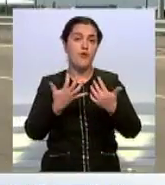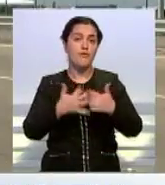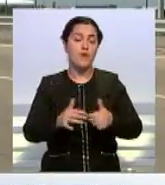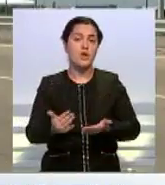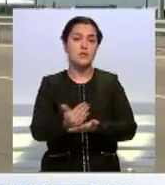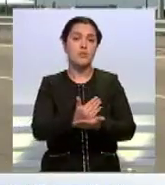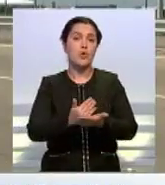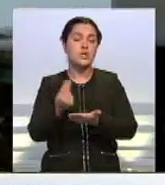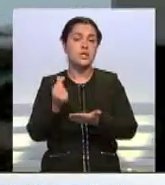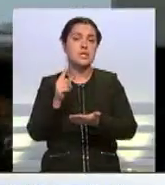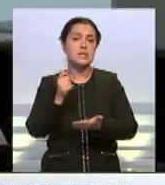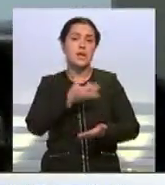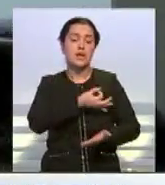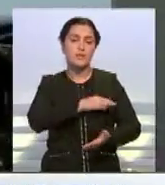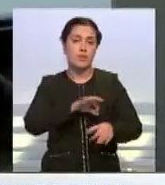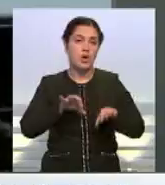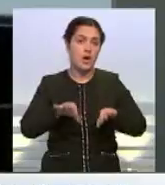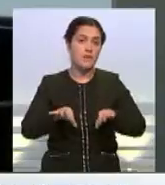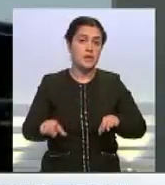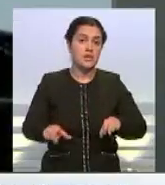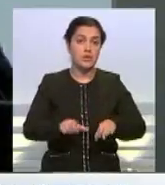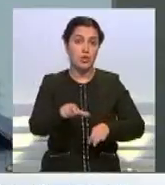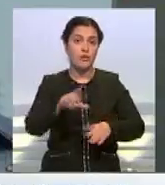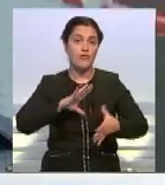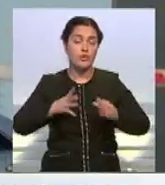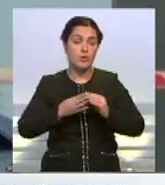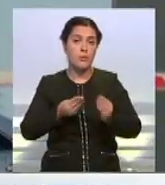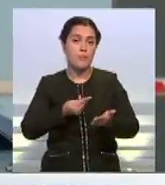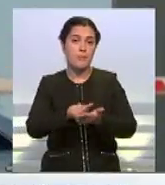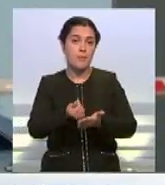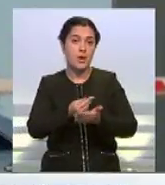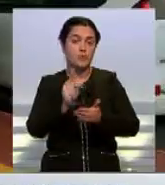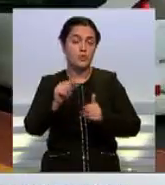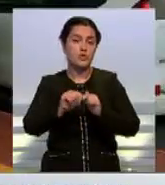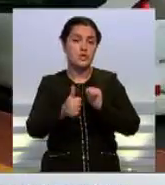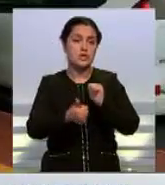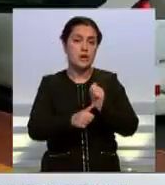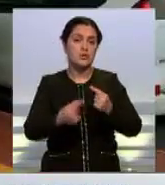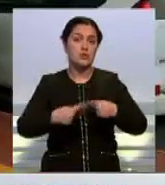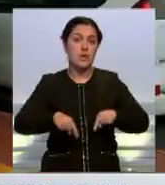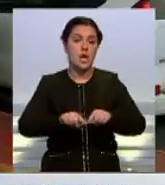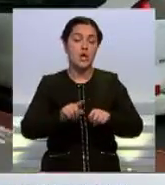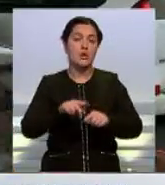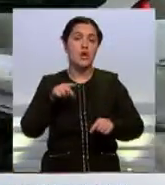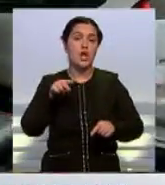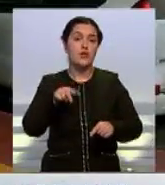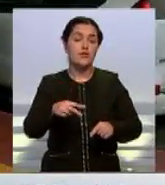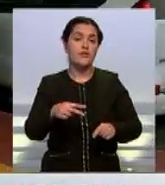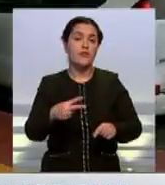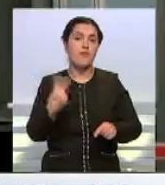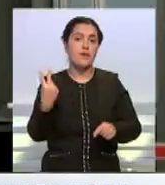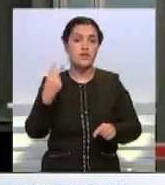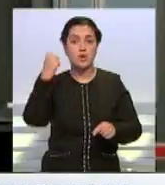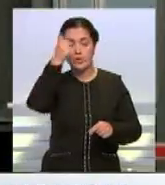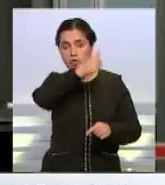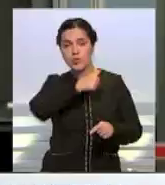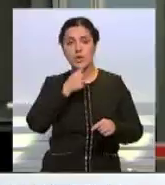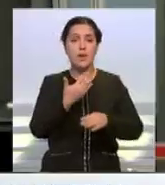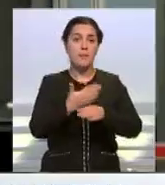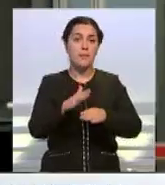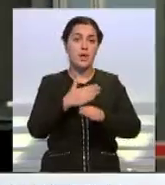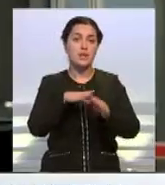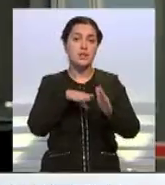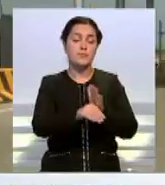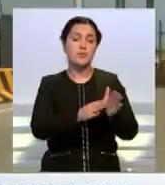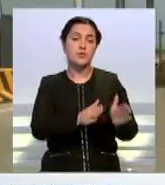сбора средств за использование автодорог. В итоге платную основу внедрят на 16 участках. Кроме того, до 2022 года